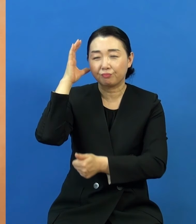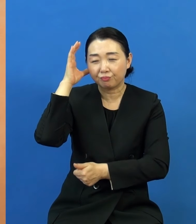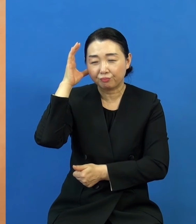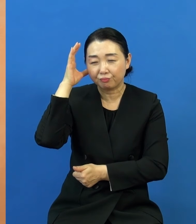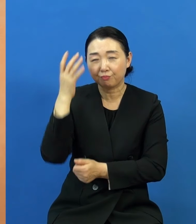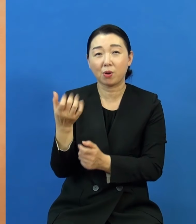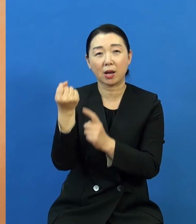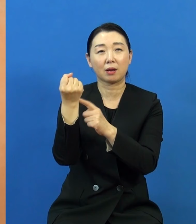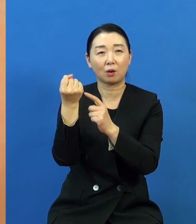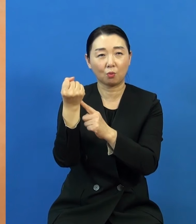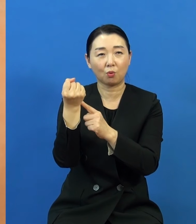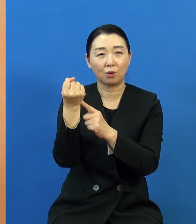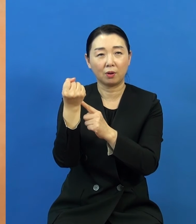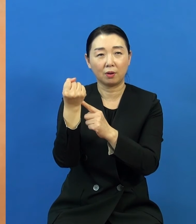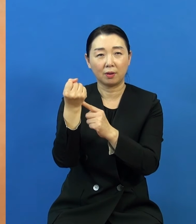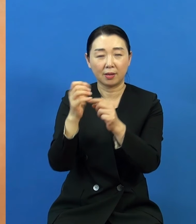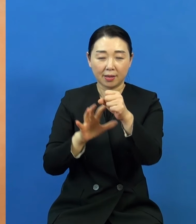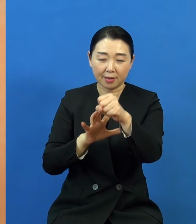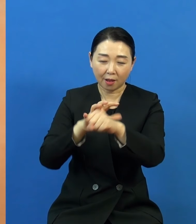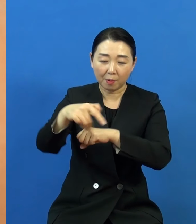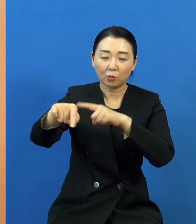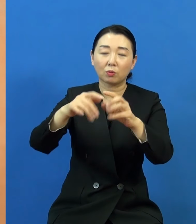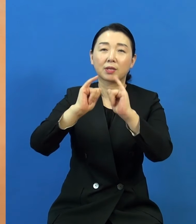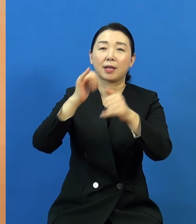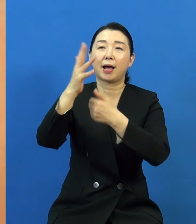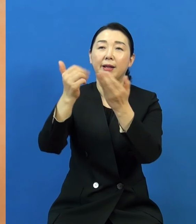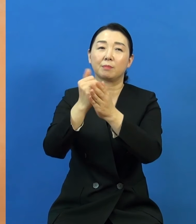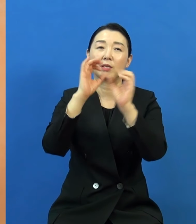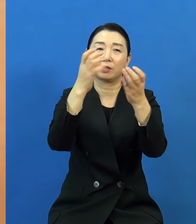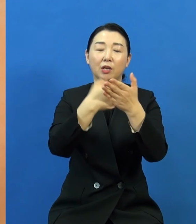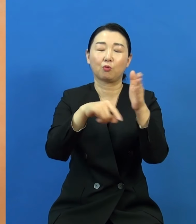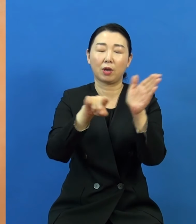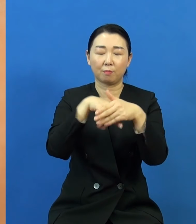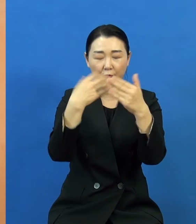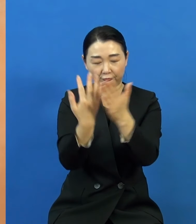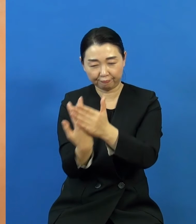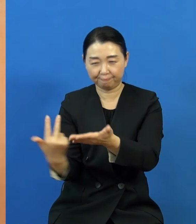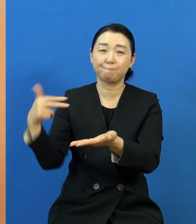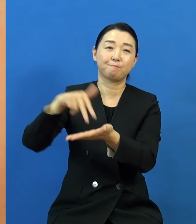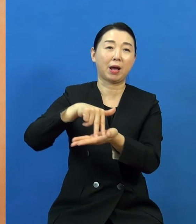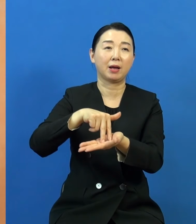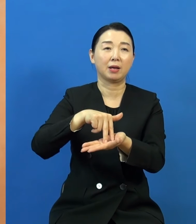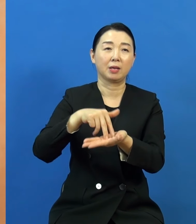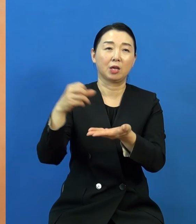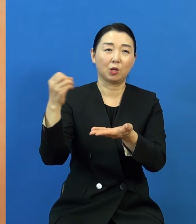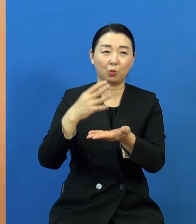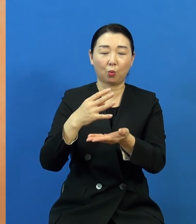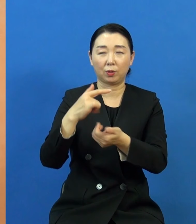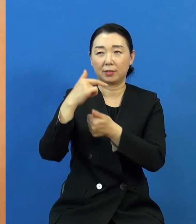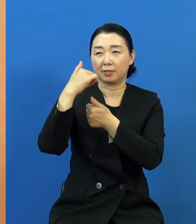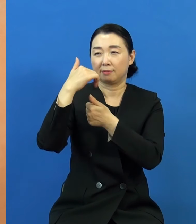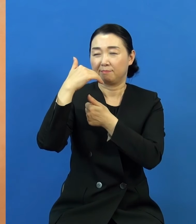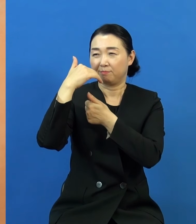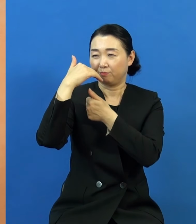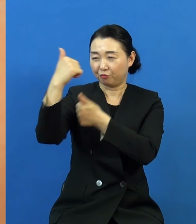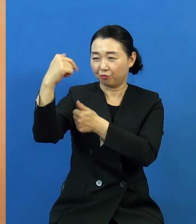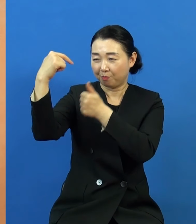통치자이신 하나님을 전하기 위해 떨치고 일어나 그리고 사명의 현장으로 달려가는 모습을 우리는